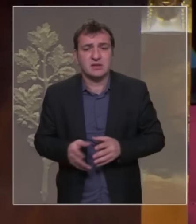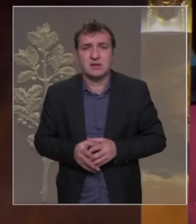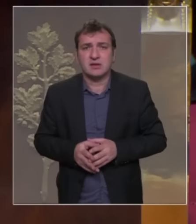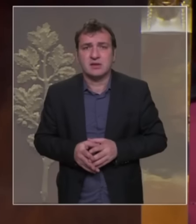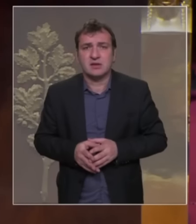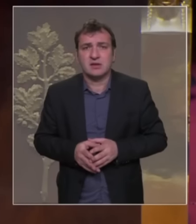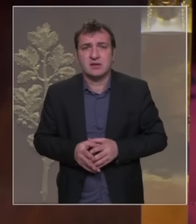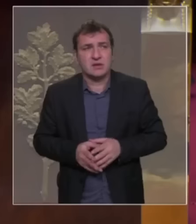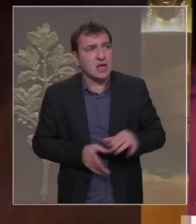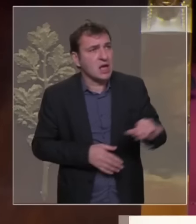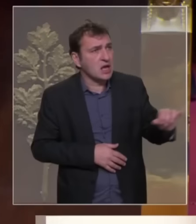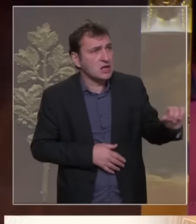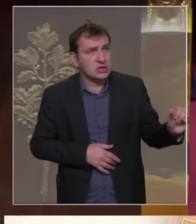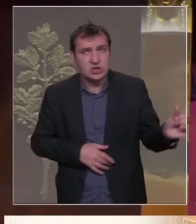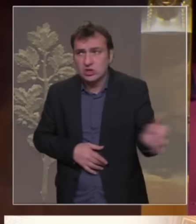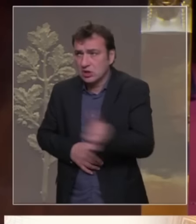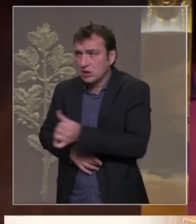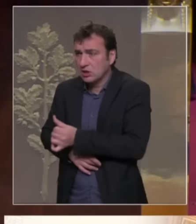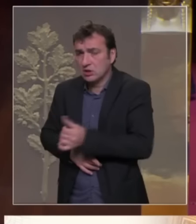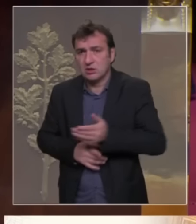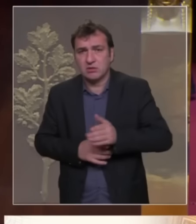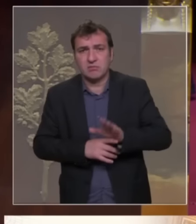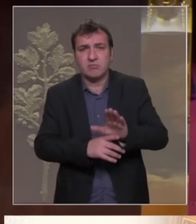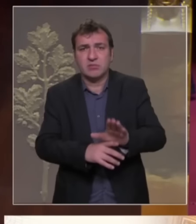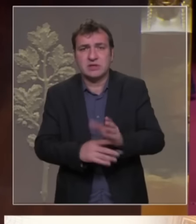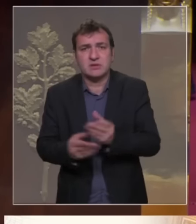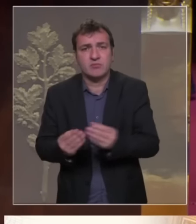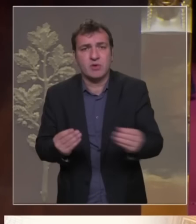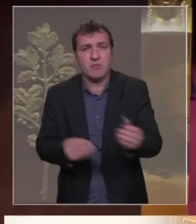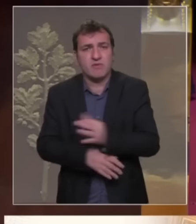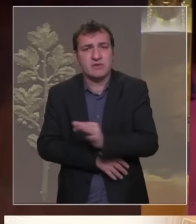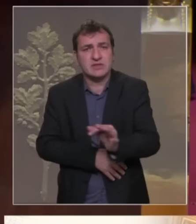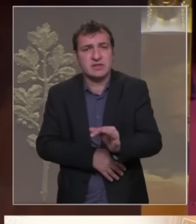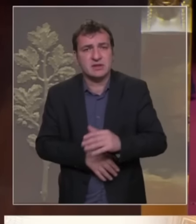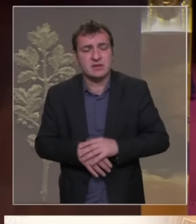à chacune et chacun d'entre vous qui représentez le peuple français.